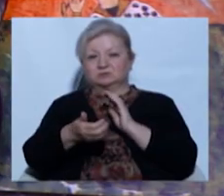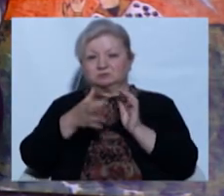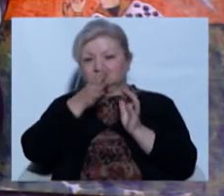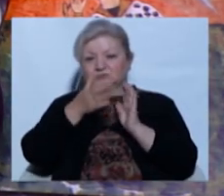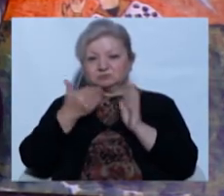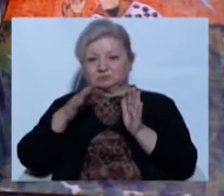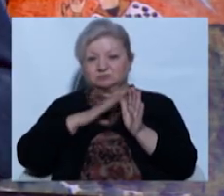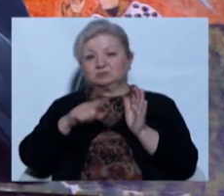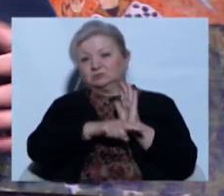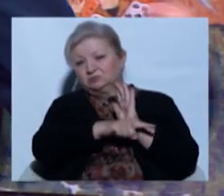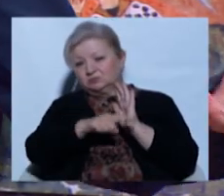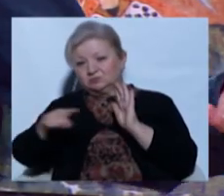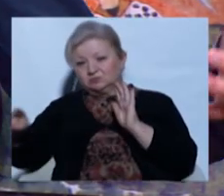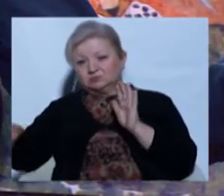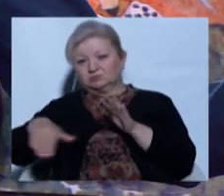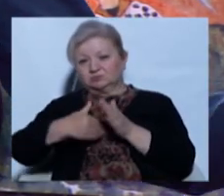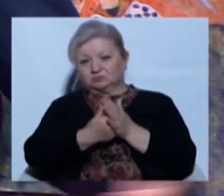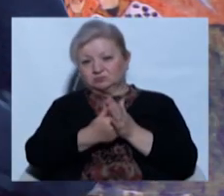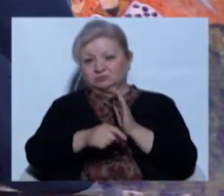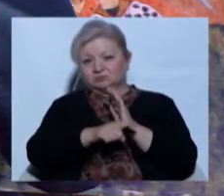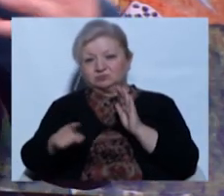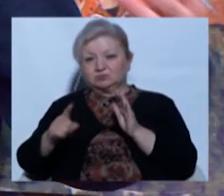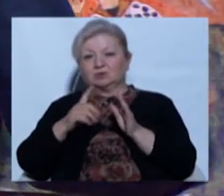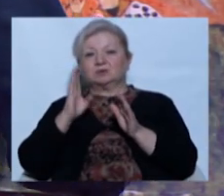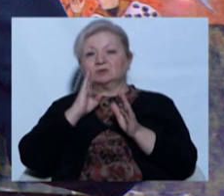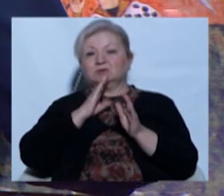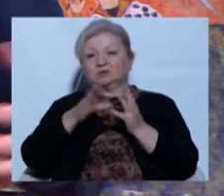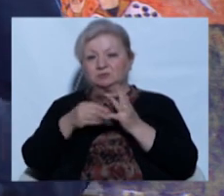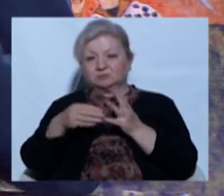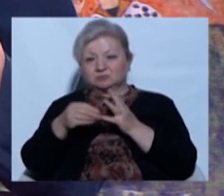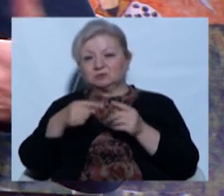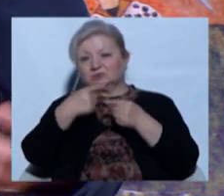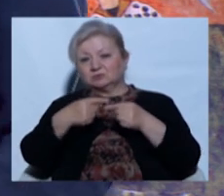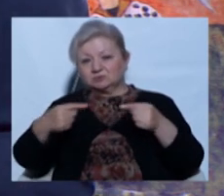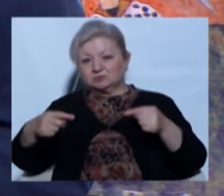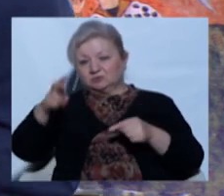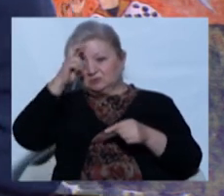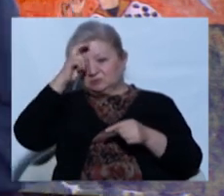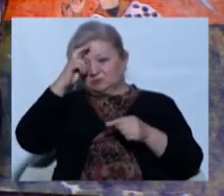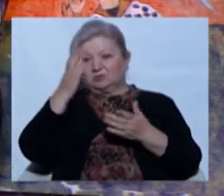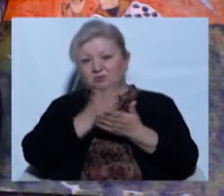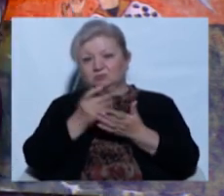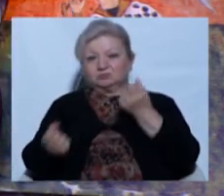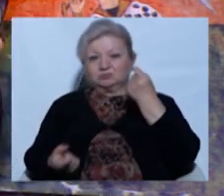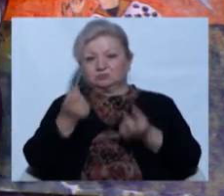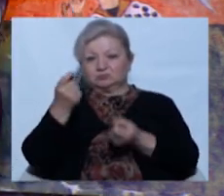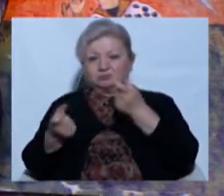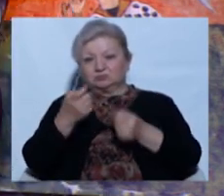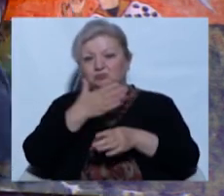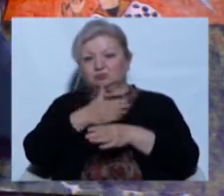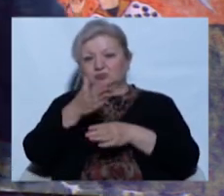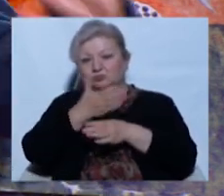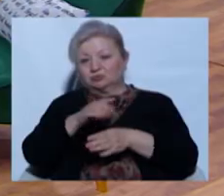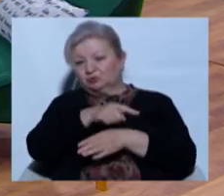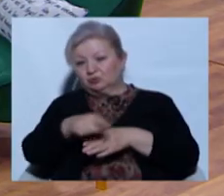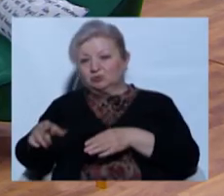იქიდან მოყოლებული სხვა დედამიწაზე სხვადასხვა სახელმწიფოები იქმნება და იქმნება. დროთა განმავლობაში უფრო მეტი